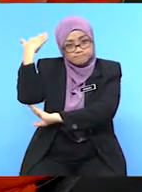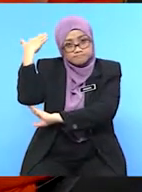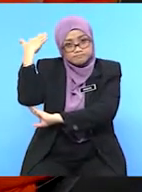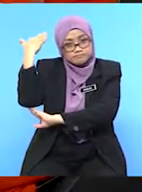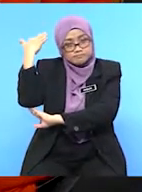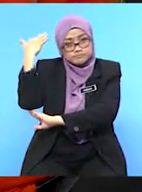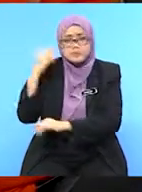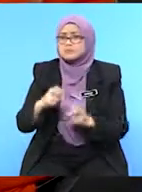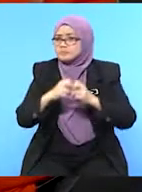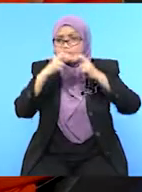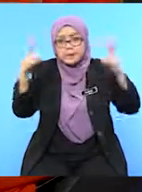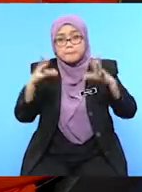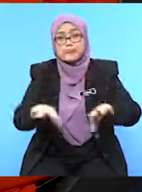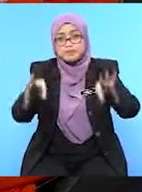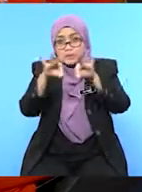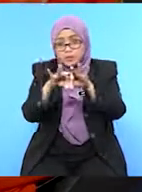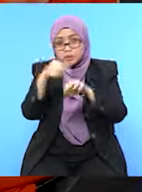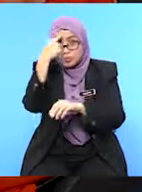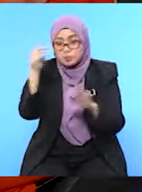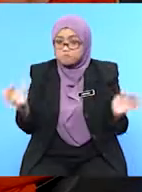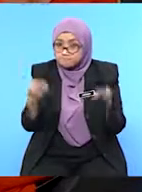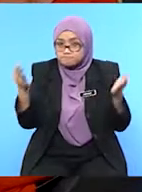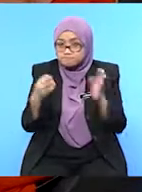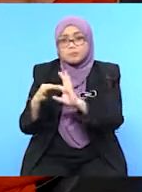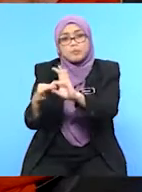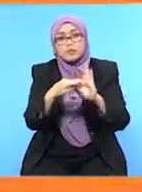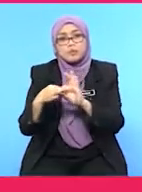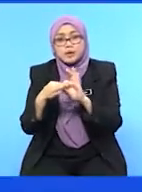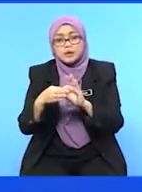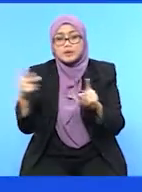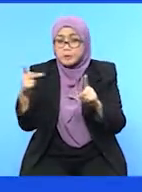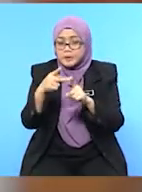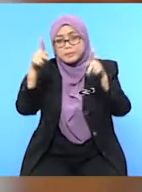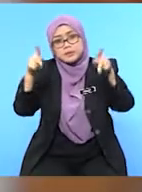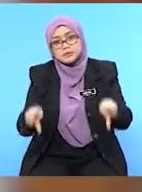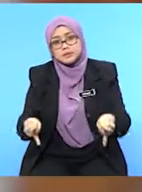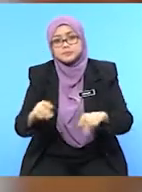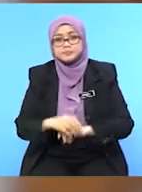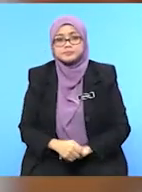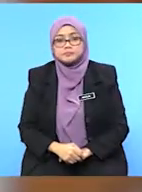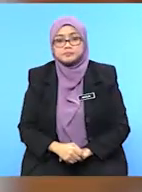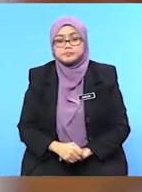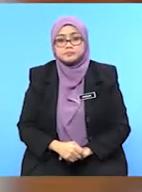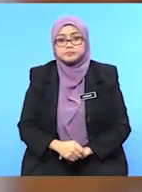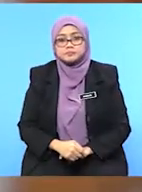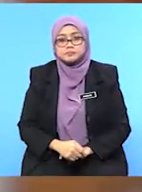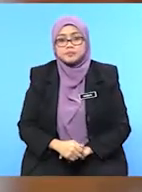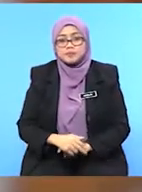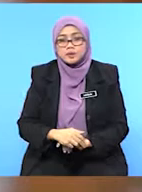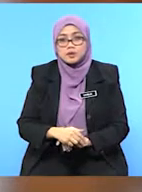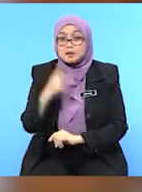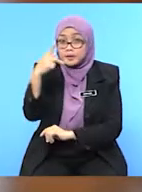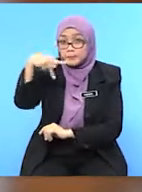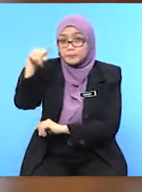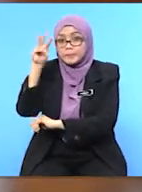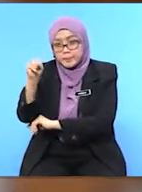peranan sangat penting kalah memupuk perpaduan dalam kalangan pelajar adalah di negara kita Oke seterusnya agar Kementerian Pendidikan bisa juga